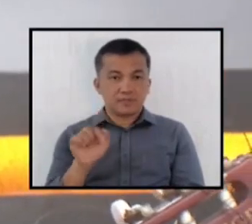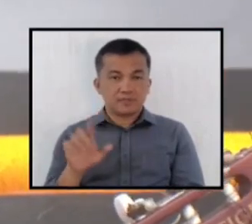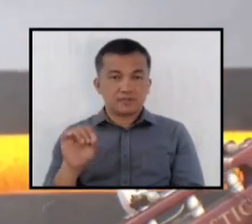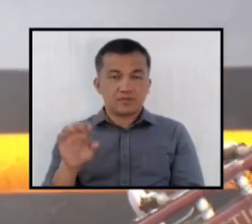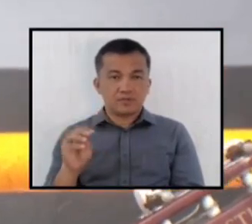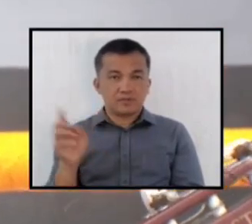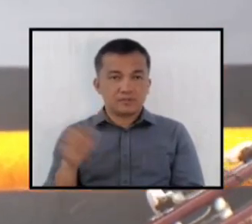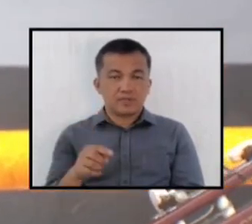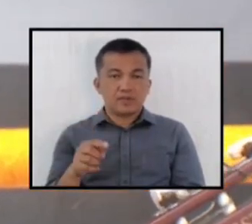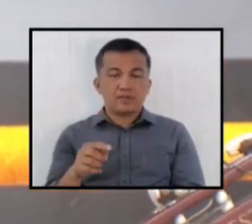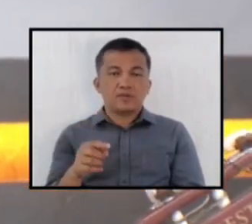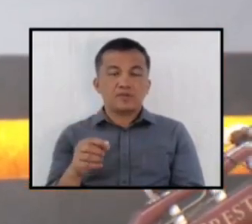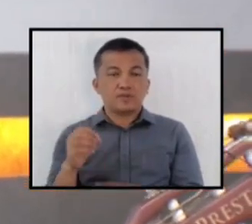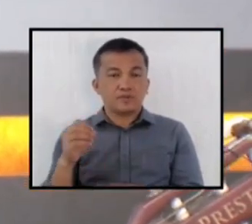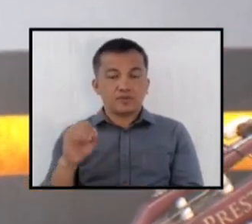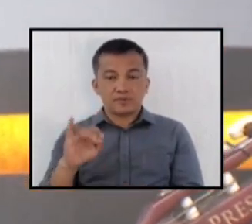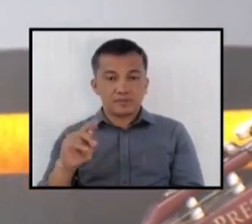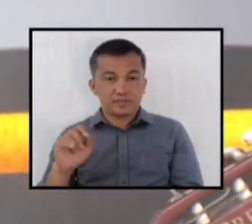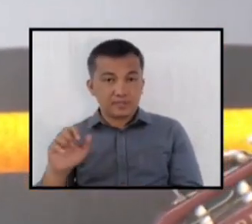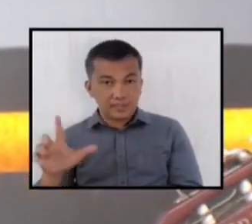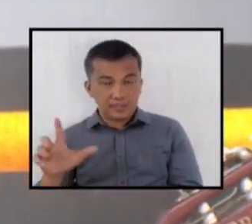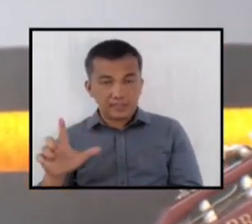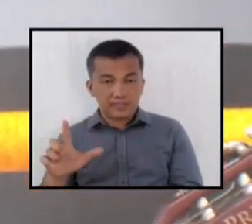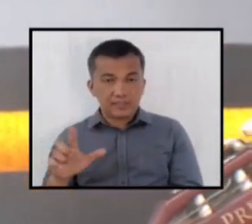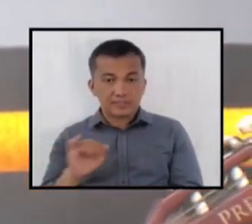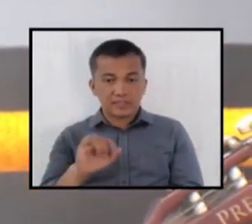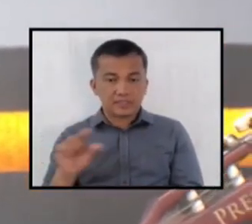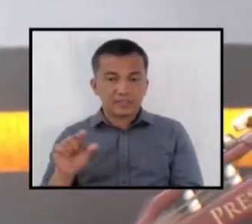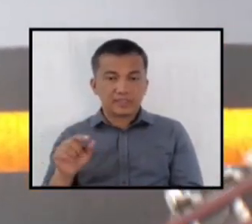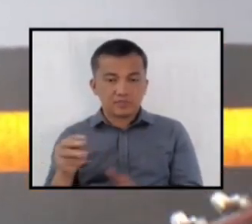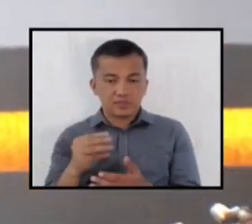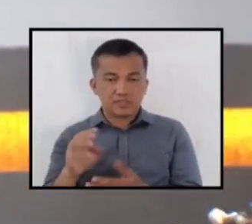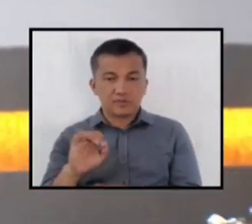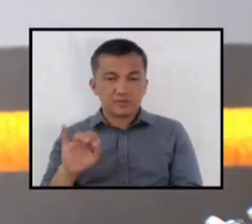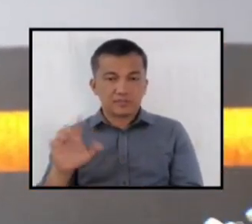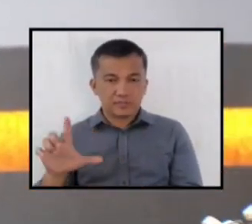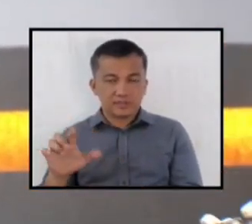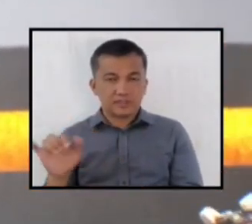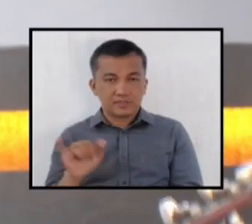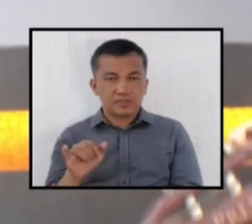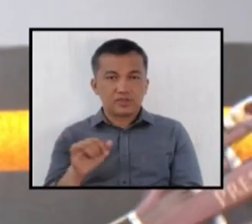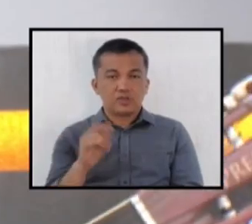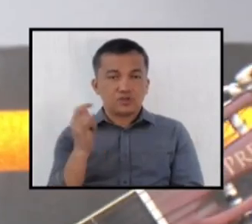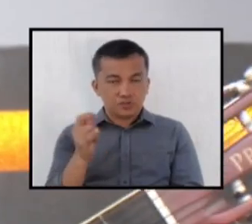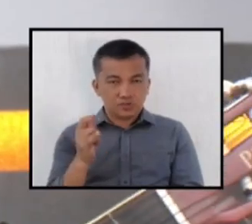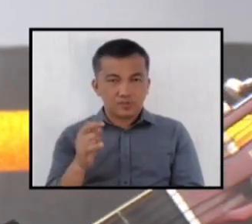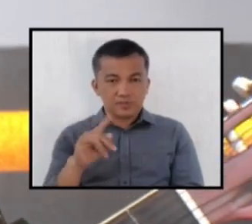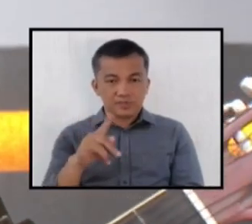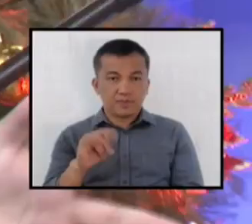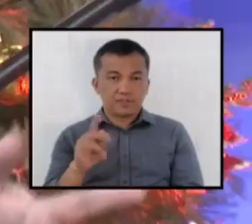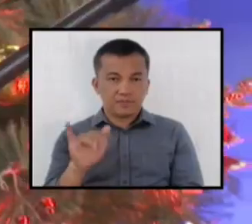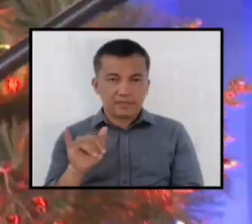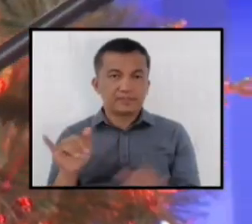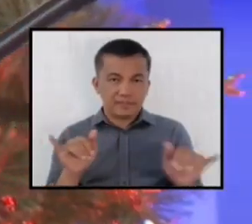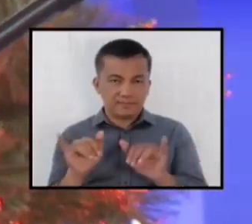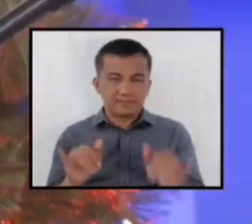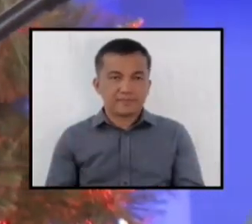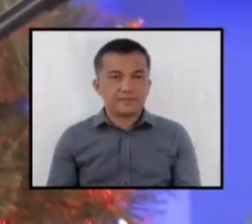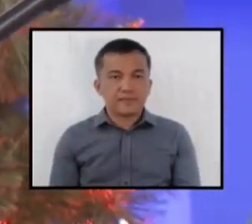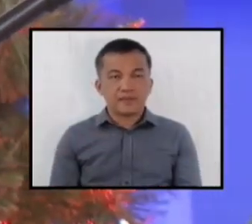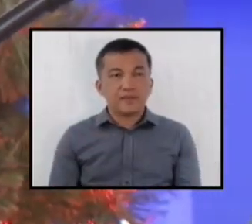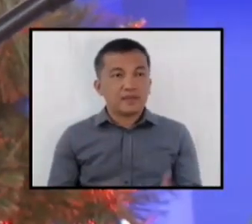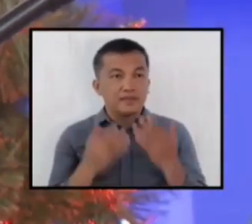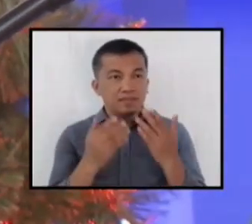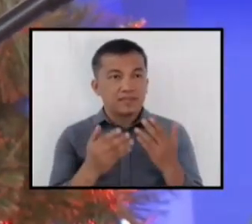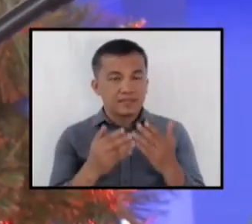facebook.com/UdsMusicOfficial. And of course, sa Instagram po, UdsMusicOfficial. And sa YouTube and Spotify din po. Ayan, thank you very much at welcome again dito sa